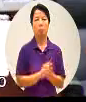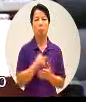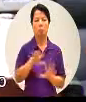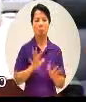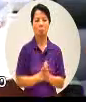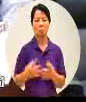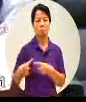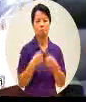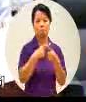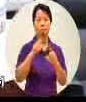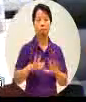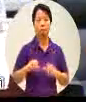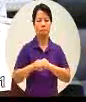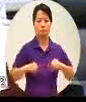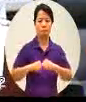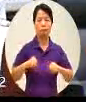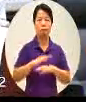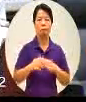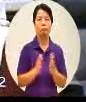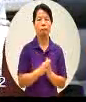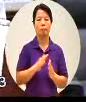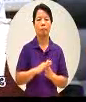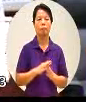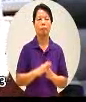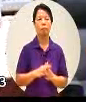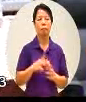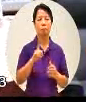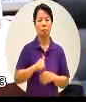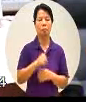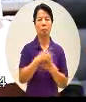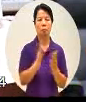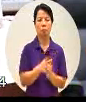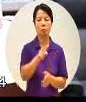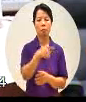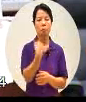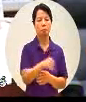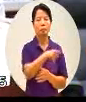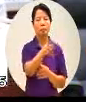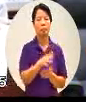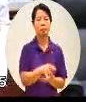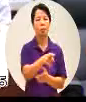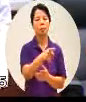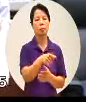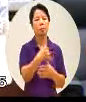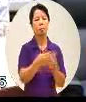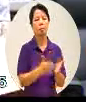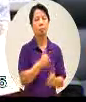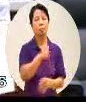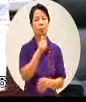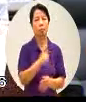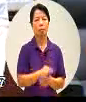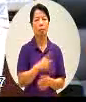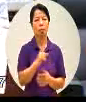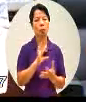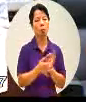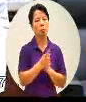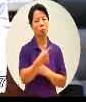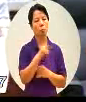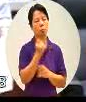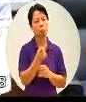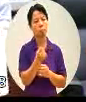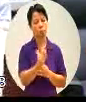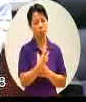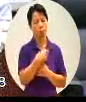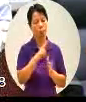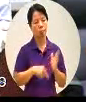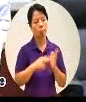小唱为老师啊，较含慢的，甲安怎讲的？好吧，你要当班长来，你讲，你为什么可以当班长？伊